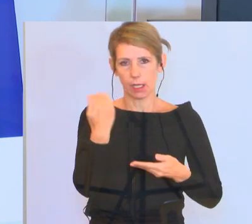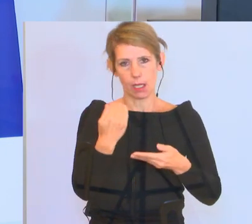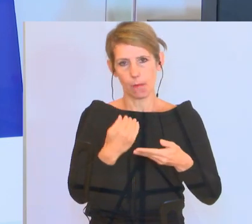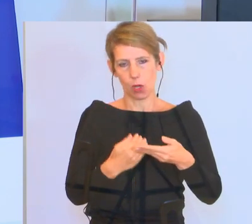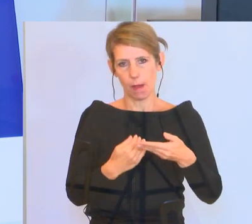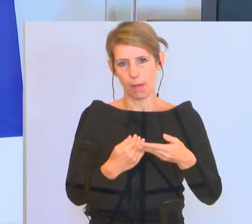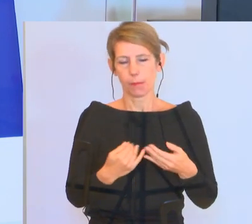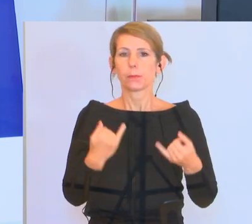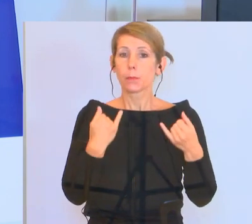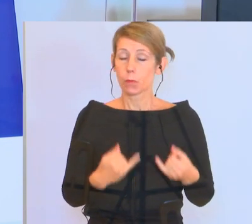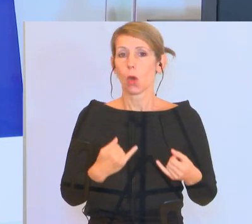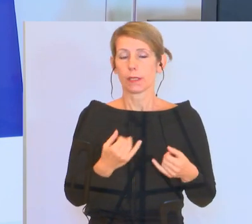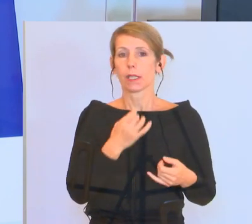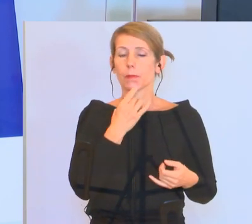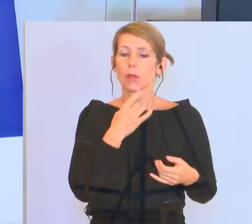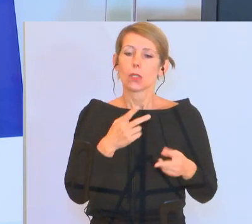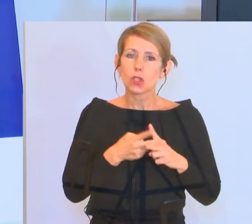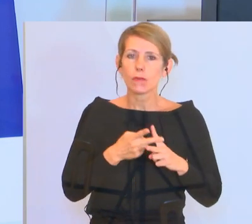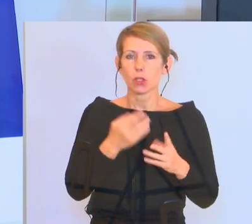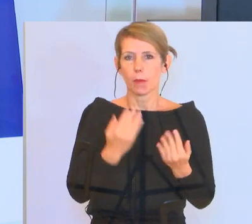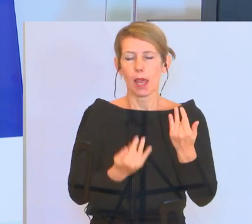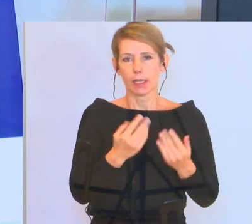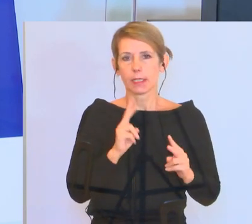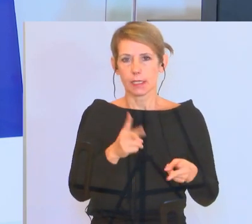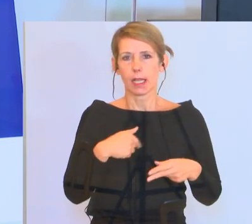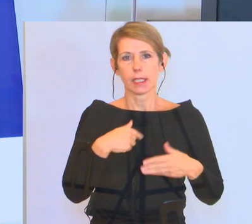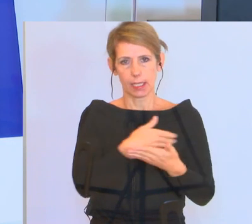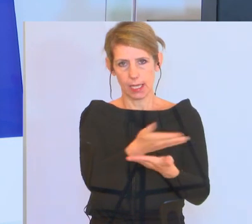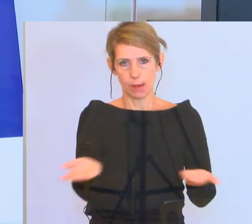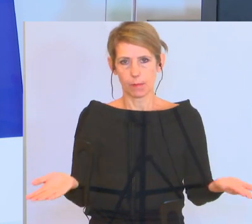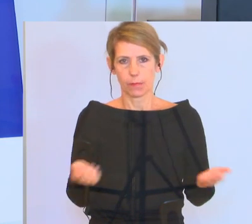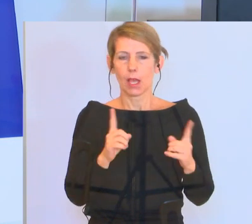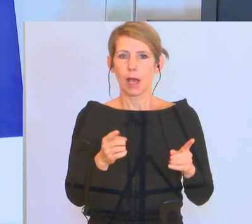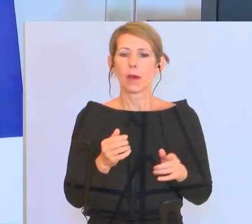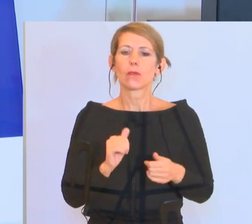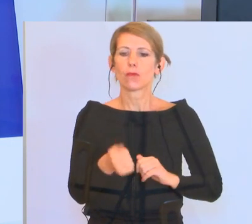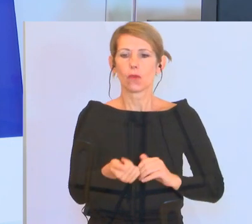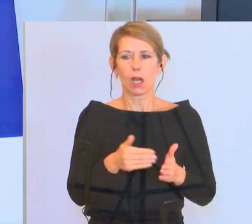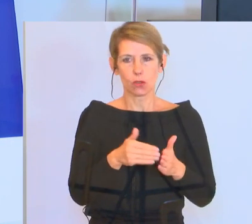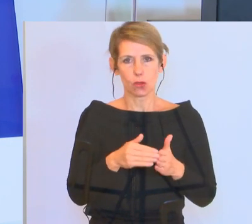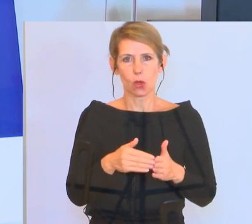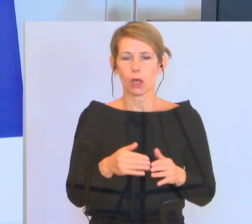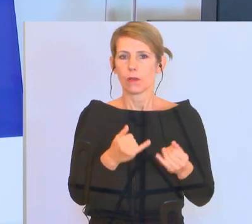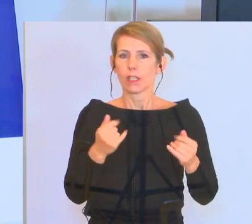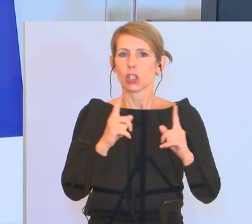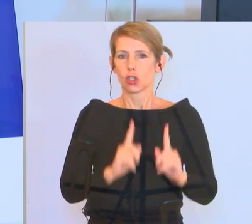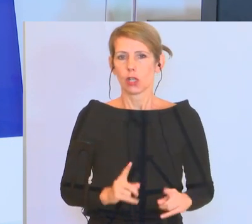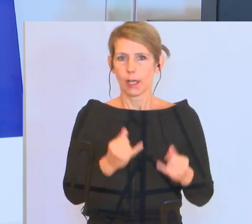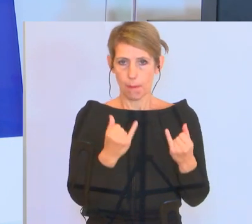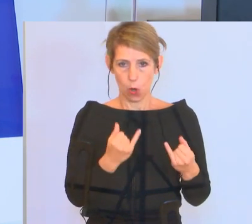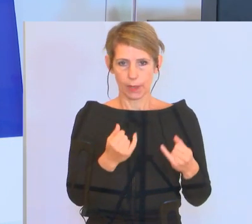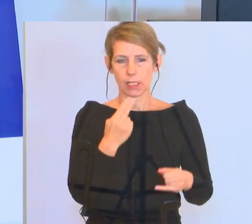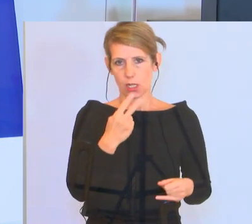heute eine Zwischenbilanz zur Taskforce für Jugendbeschäftigung geben, aber vorab noch einen kurzen Status quo. Wie schaut